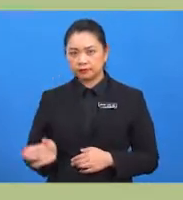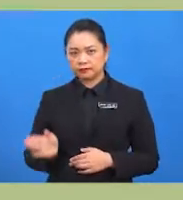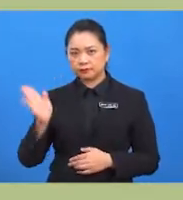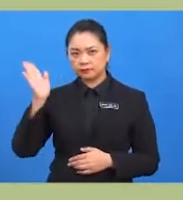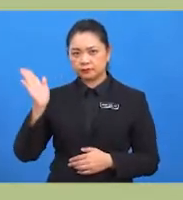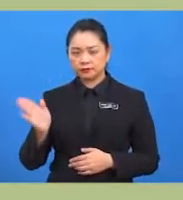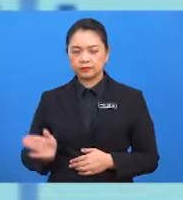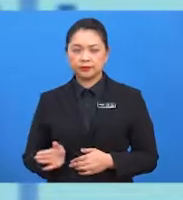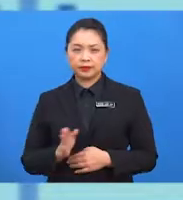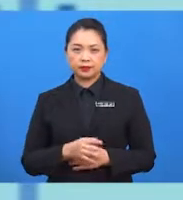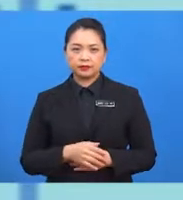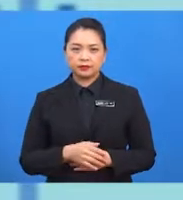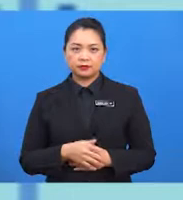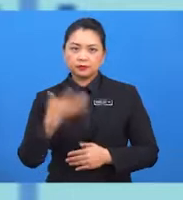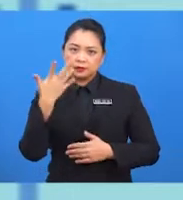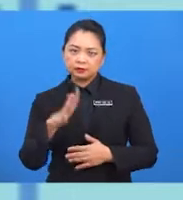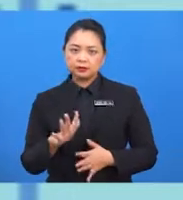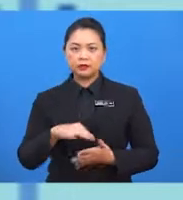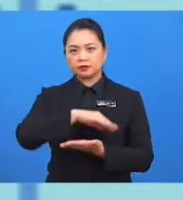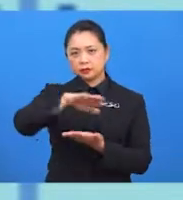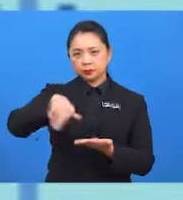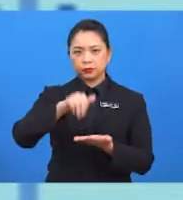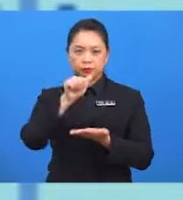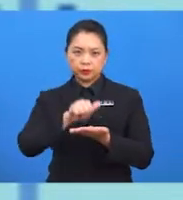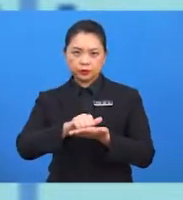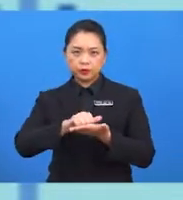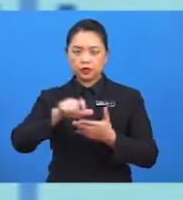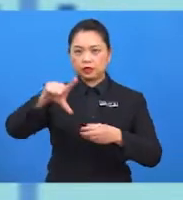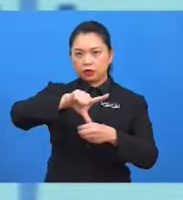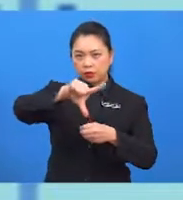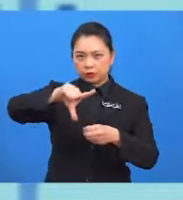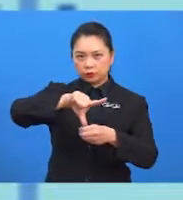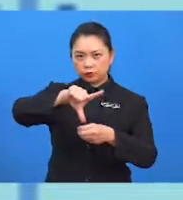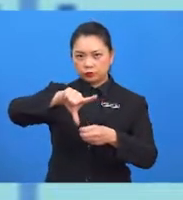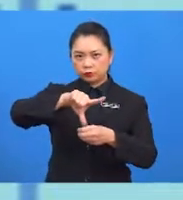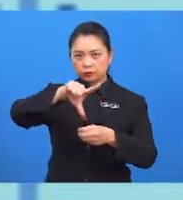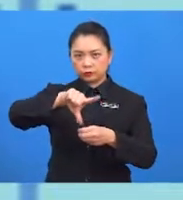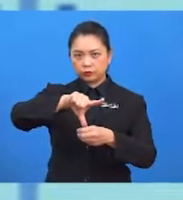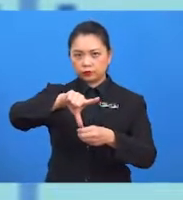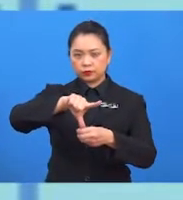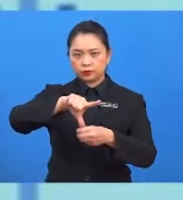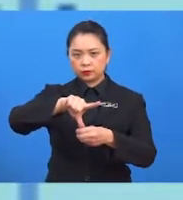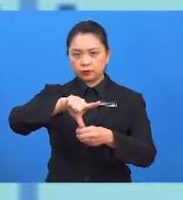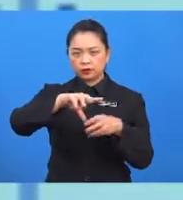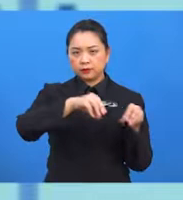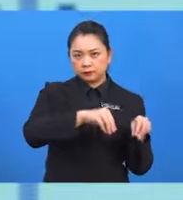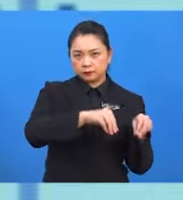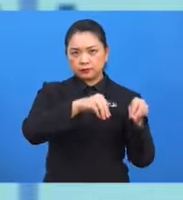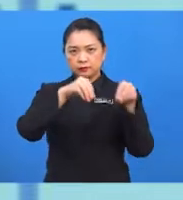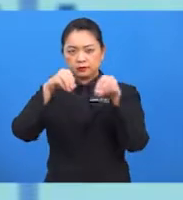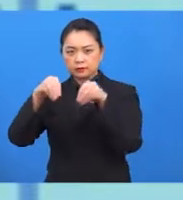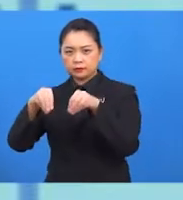Sule Setelah semua pejal larut larutan tersebut dipindahkan kedalam